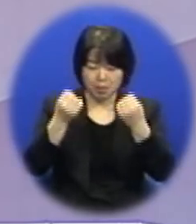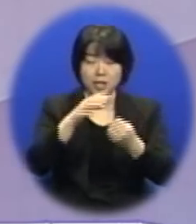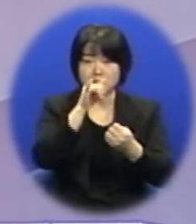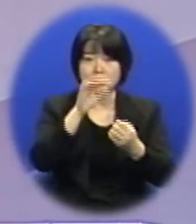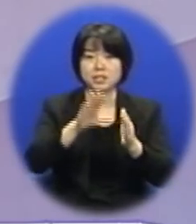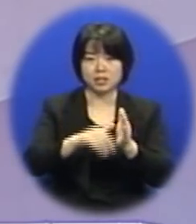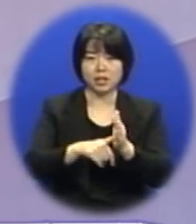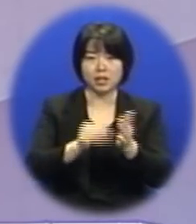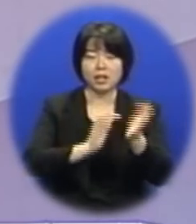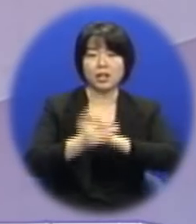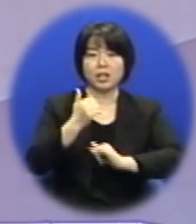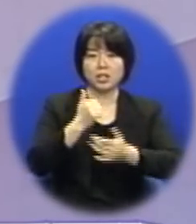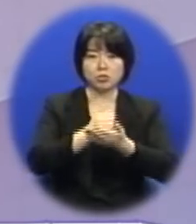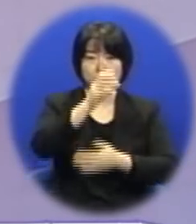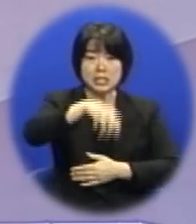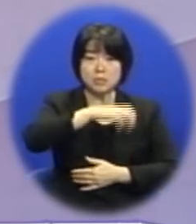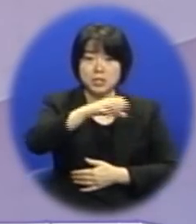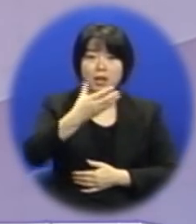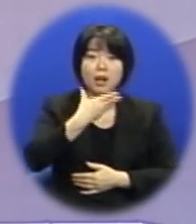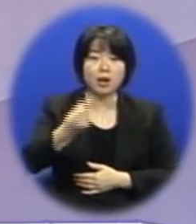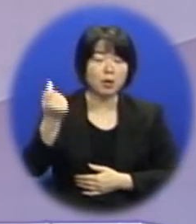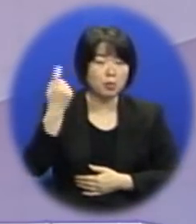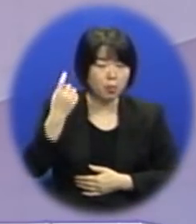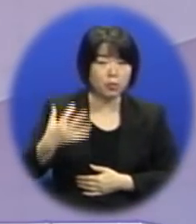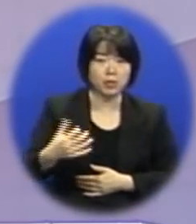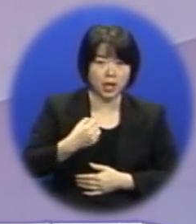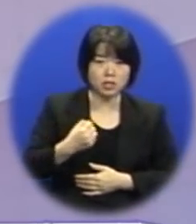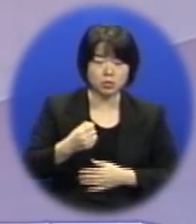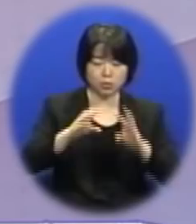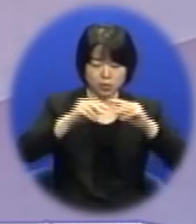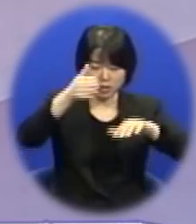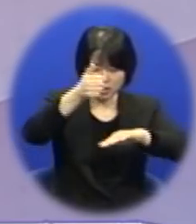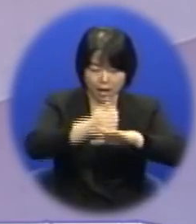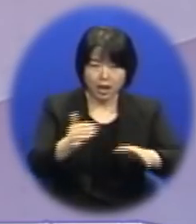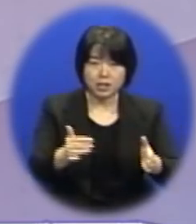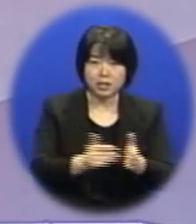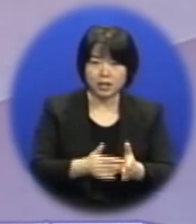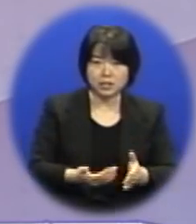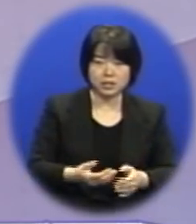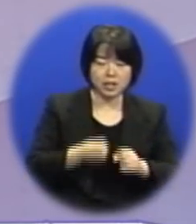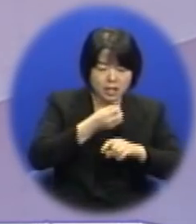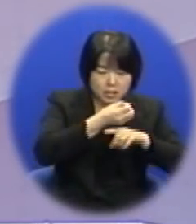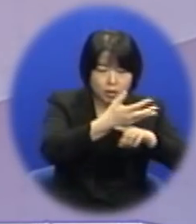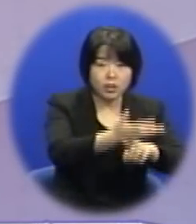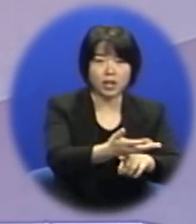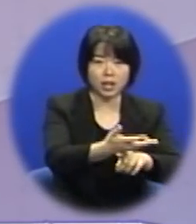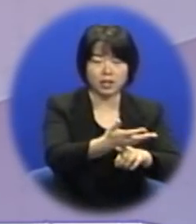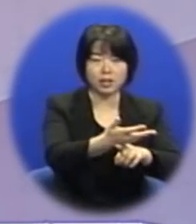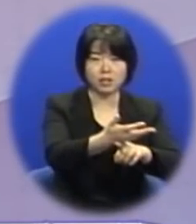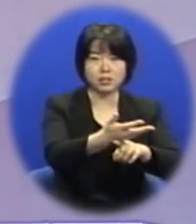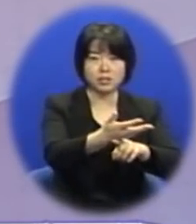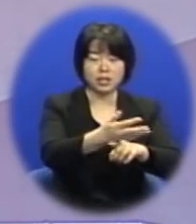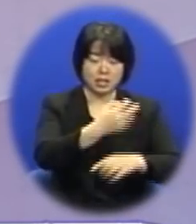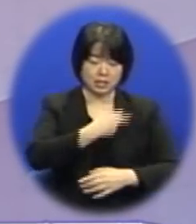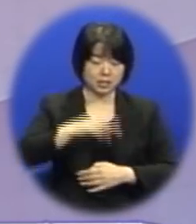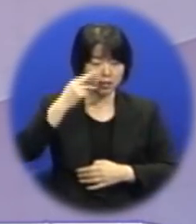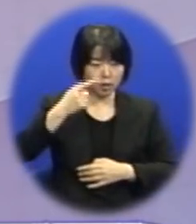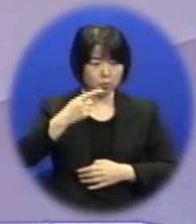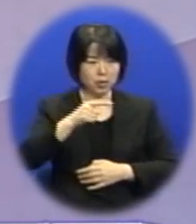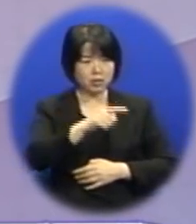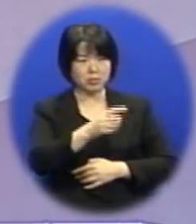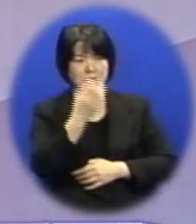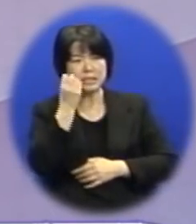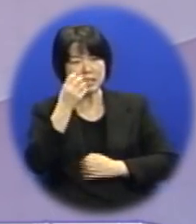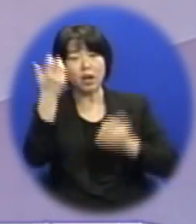예수님의 십자가의 복음을 들고 땅끝까지 복음을 전하겠다는 사도 바울은 광신자예요. 감옥에 갇힌